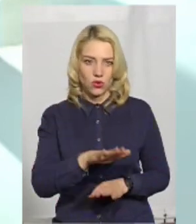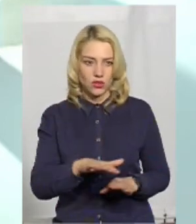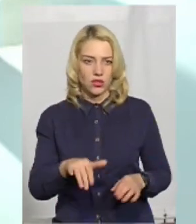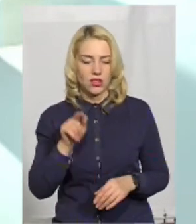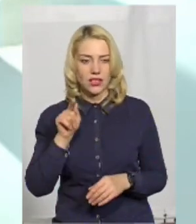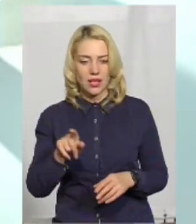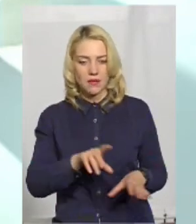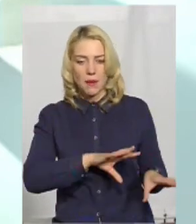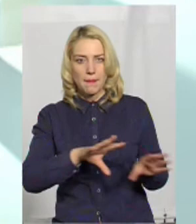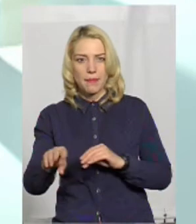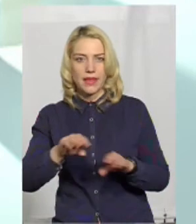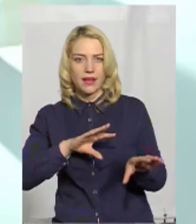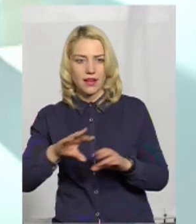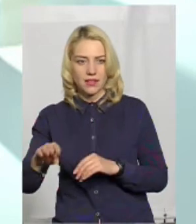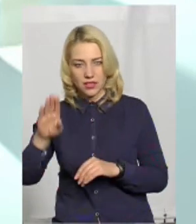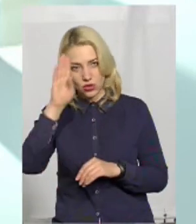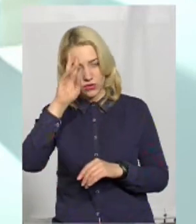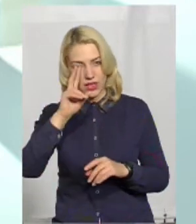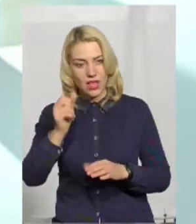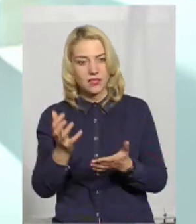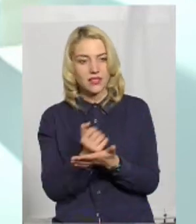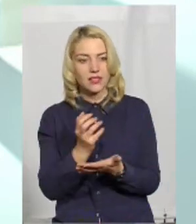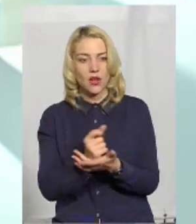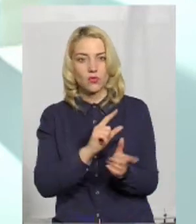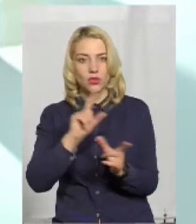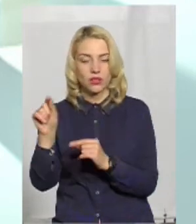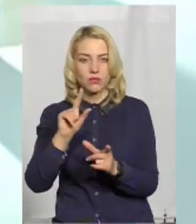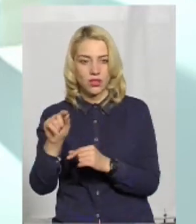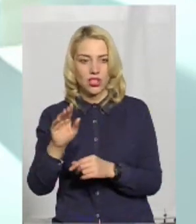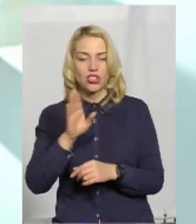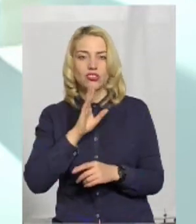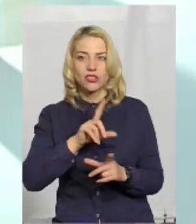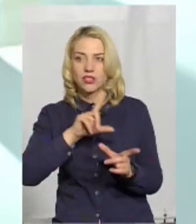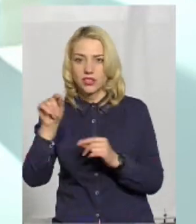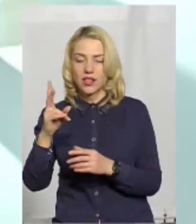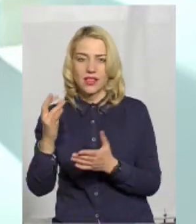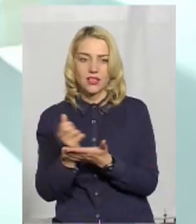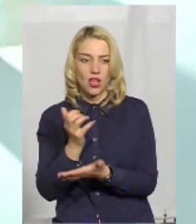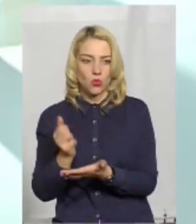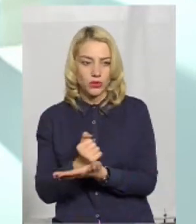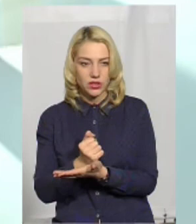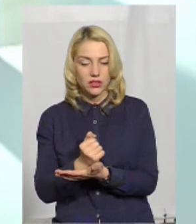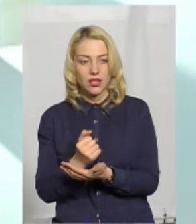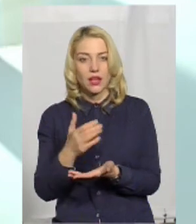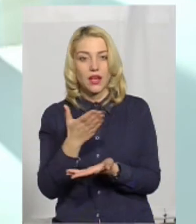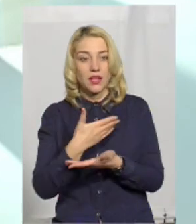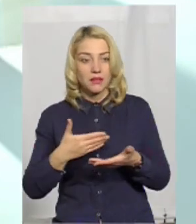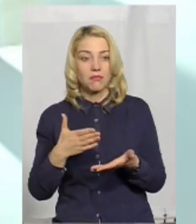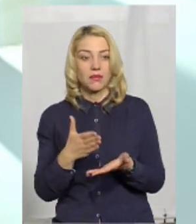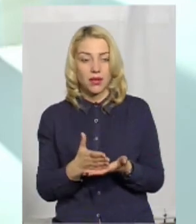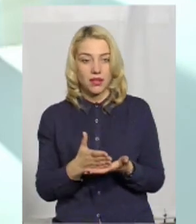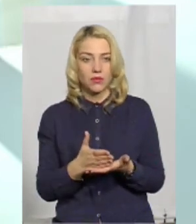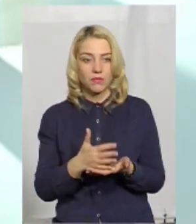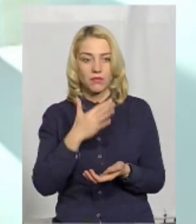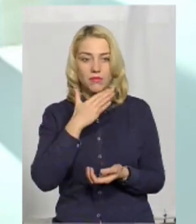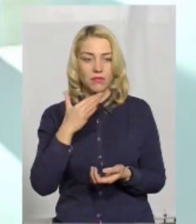ота міграція наших чоловіків на заробітки, жінок на заробітки. І ми маємо, ну, будемо так казати, ми